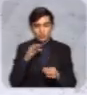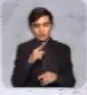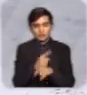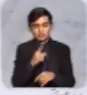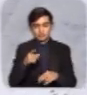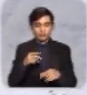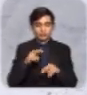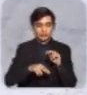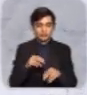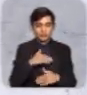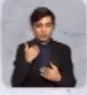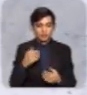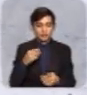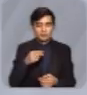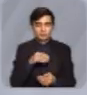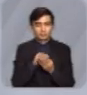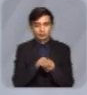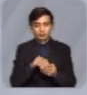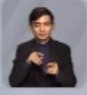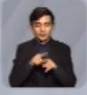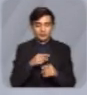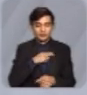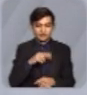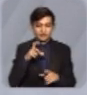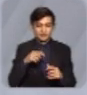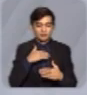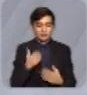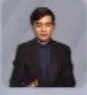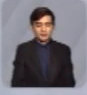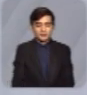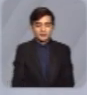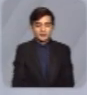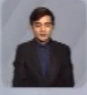превращение их улицы в последний путь. Индира Кокимова, Кирилл Ефремов, Усть-Каменогорск.